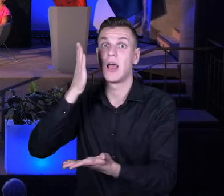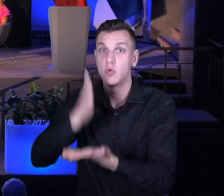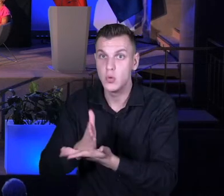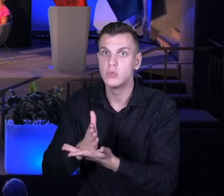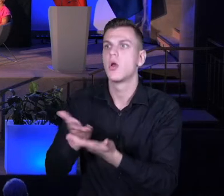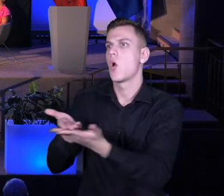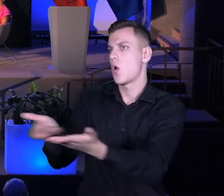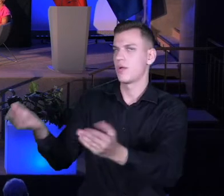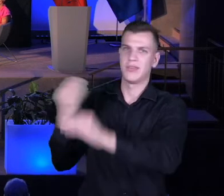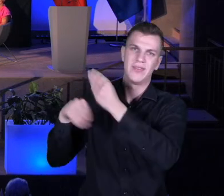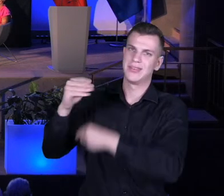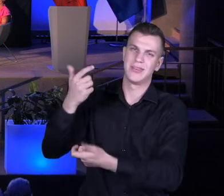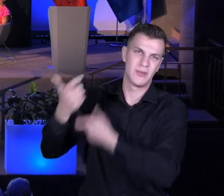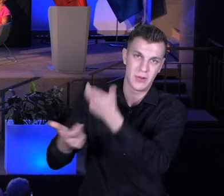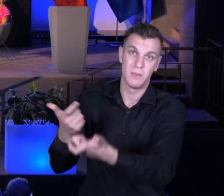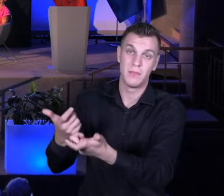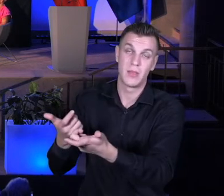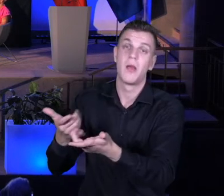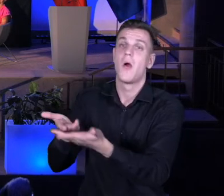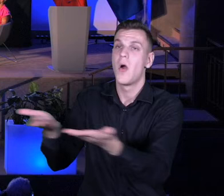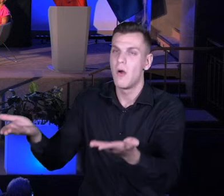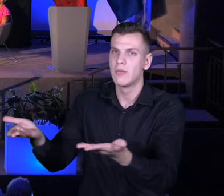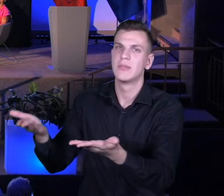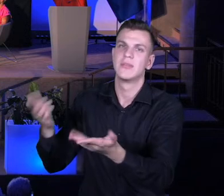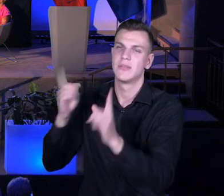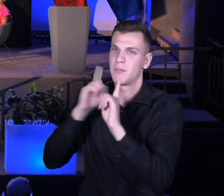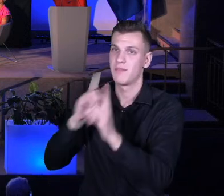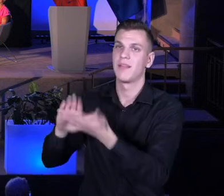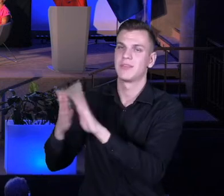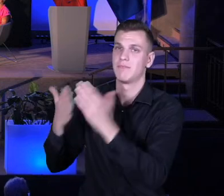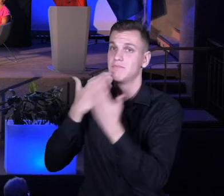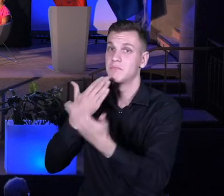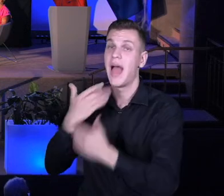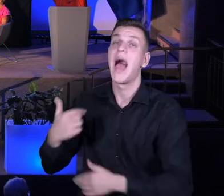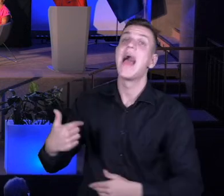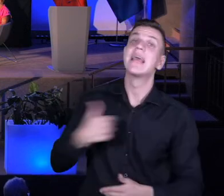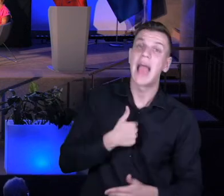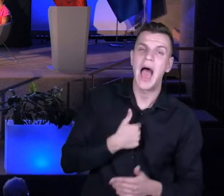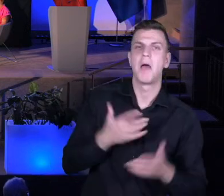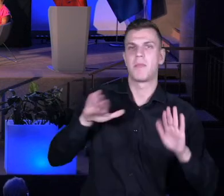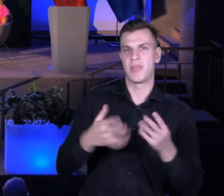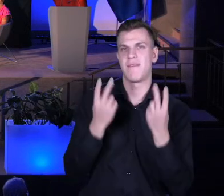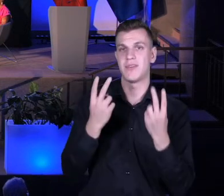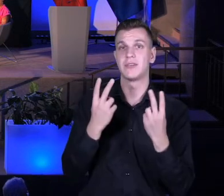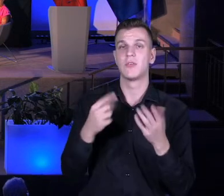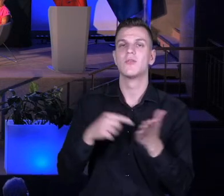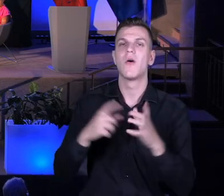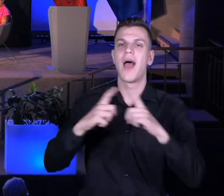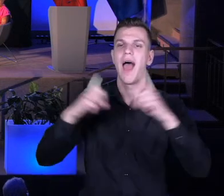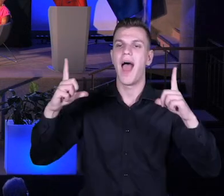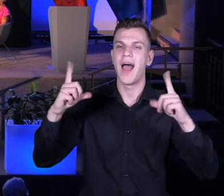więc to sobie powinni podziękować. Moja informacja to była gdzieś troszkę później i te karteczki z taką